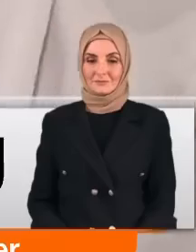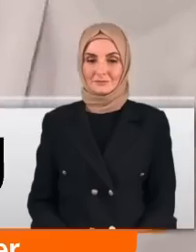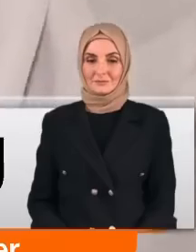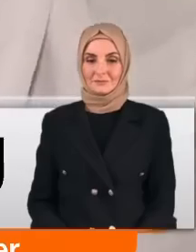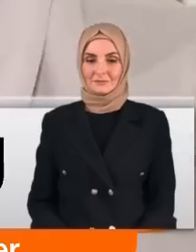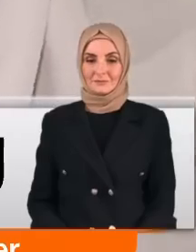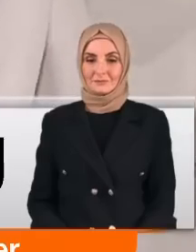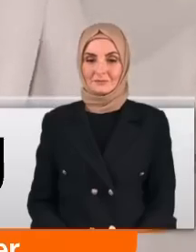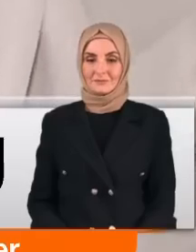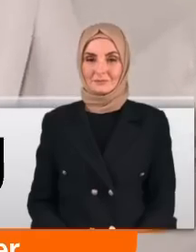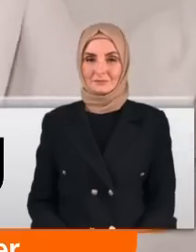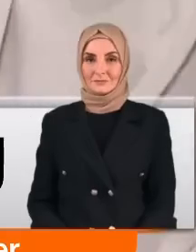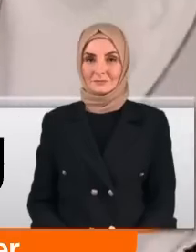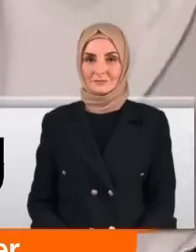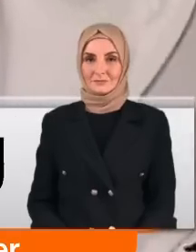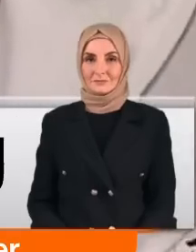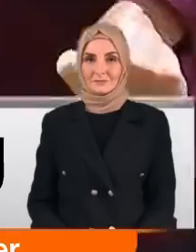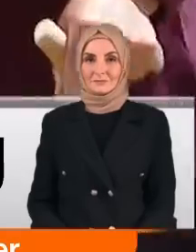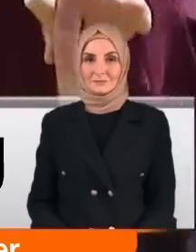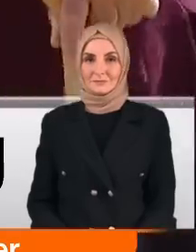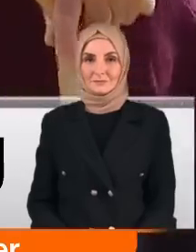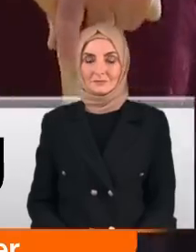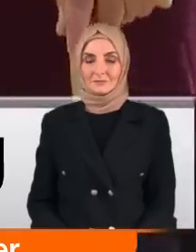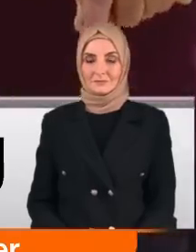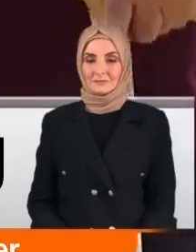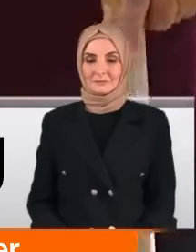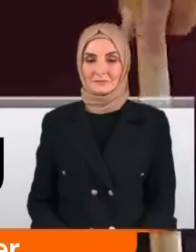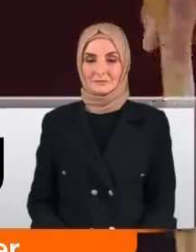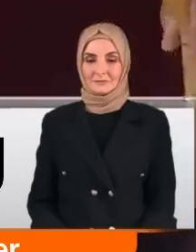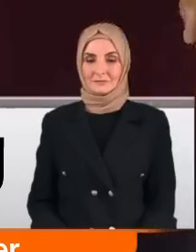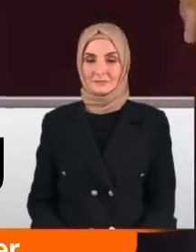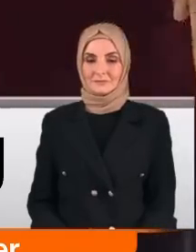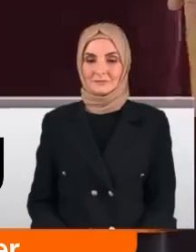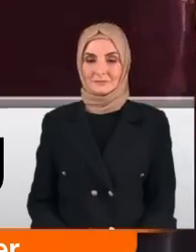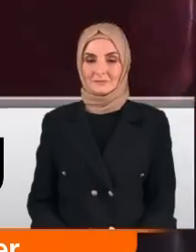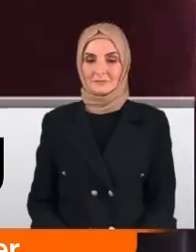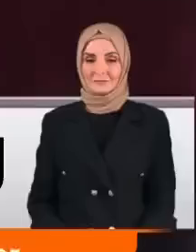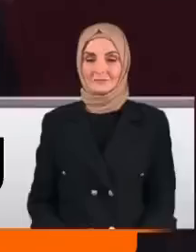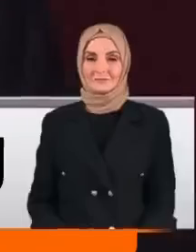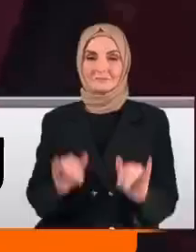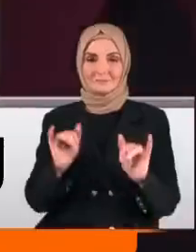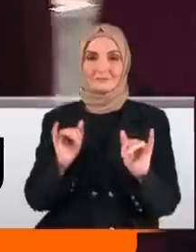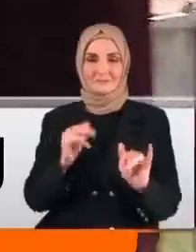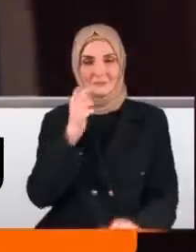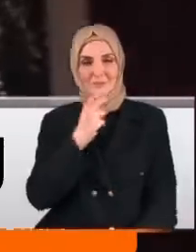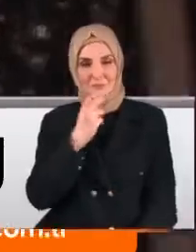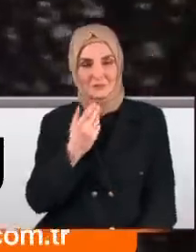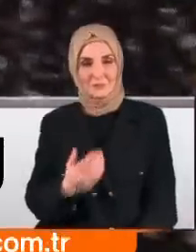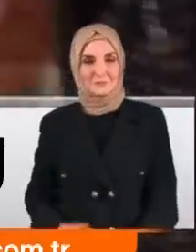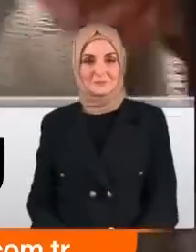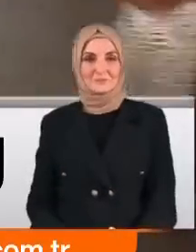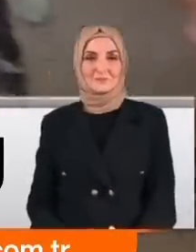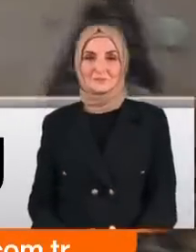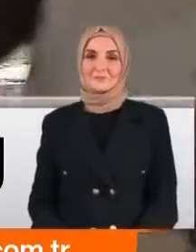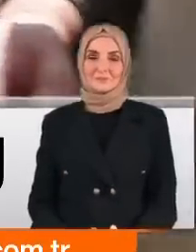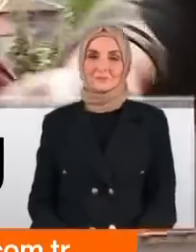sofrasına oturuyor, yemek yiyor. Hanımı diyorlar, halay halay hastane, geçi girmiş bostane.